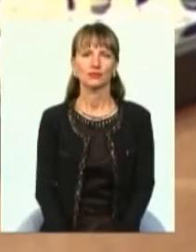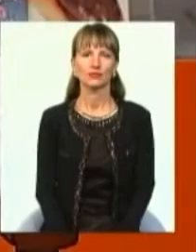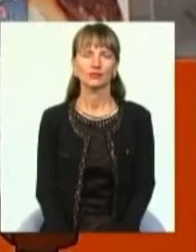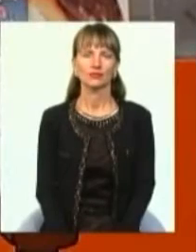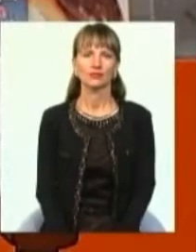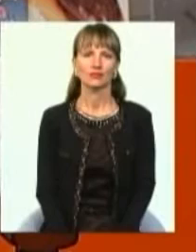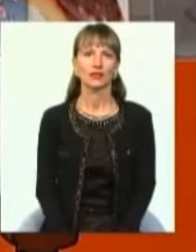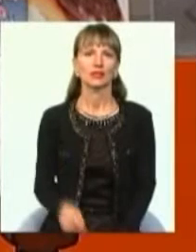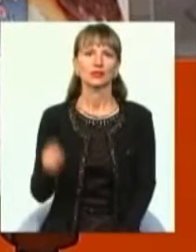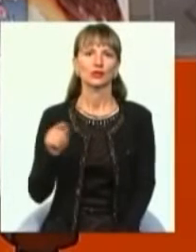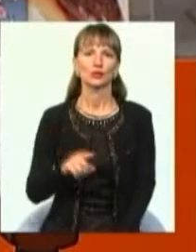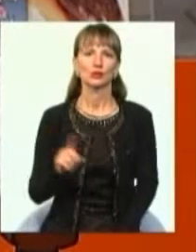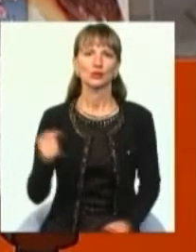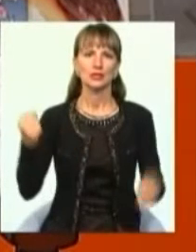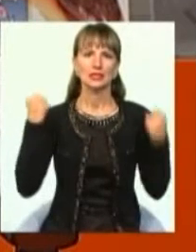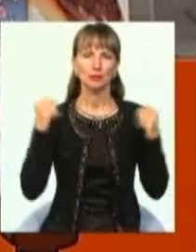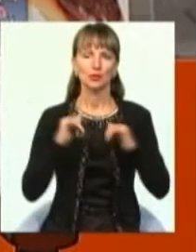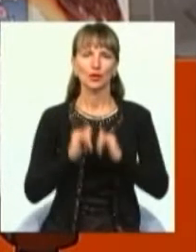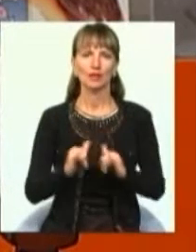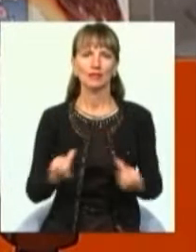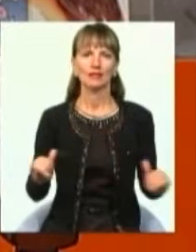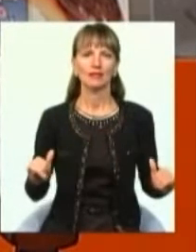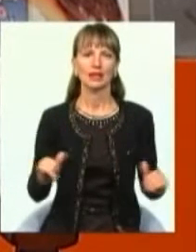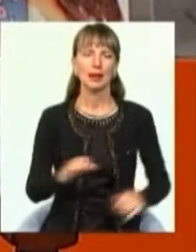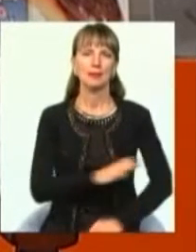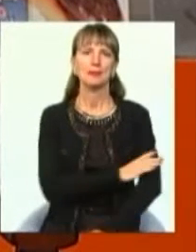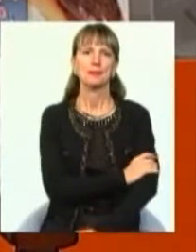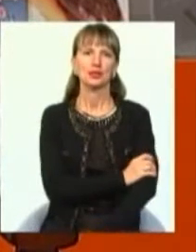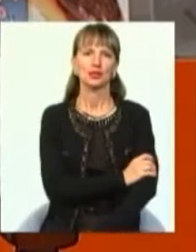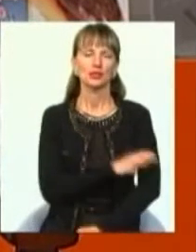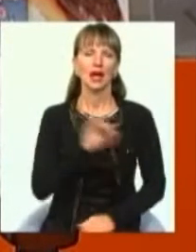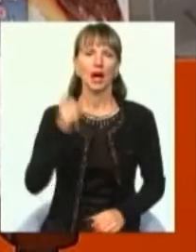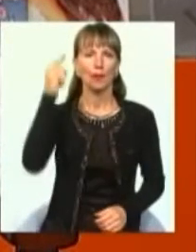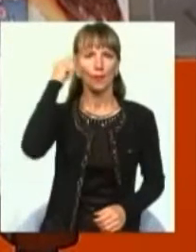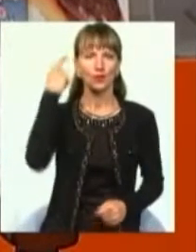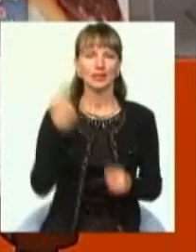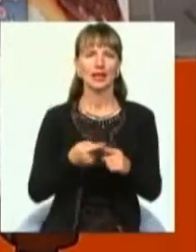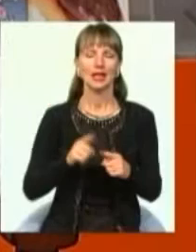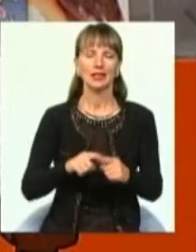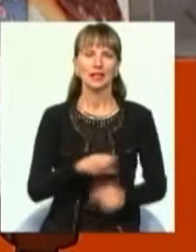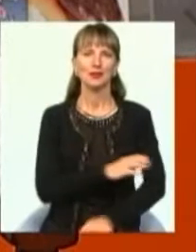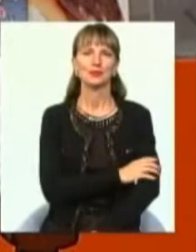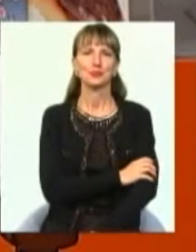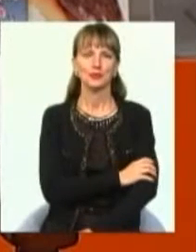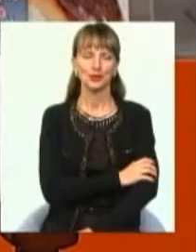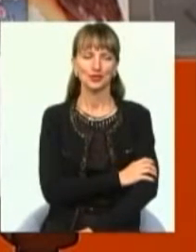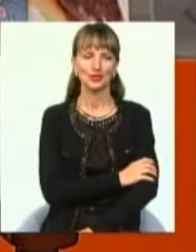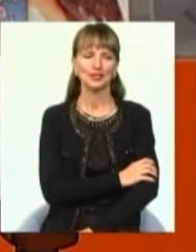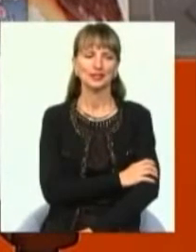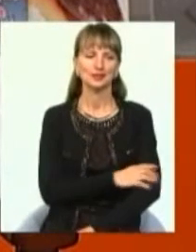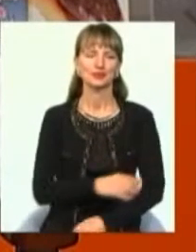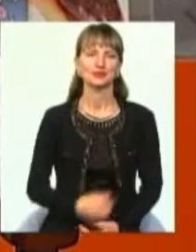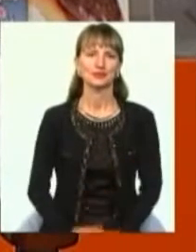як це? Тому що спорт розвиває мишці, а мозок – це мишця. М'яз. М'яз.